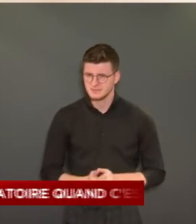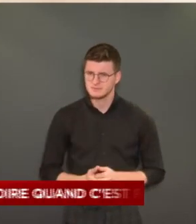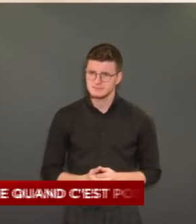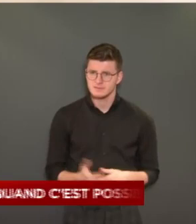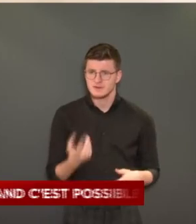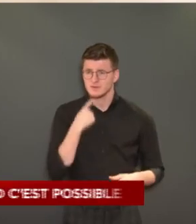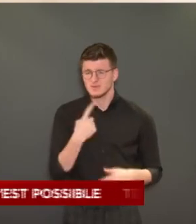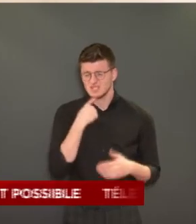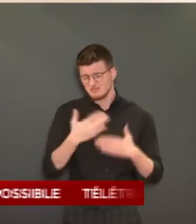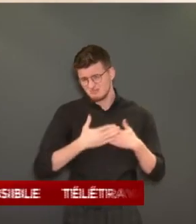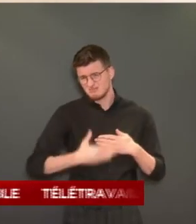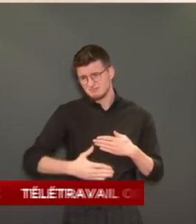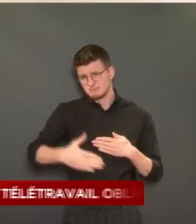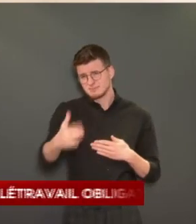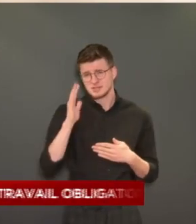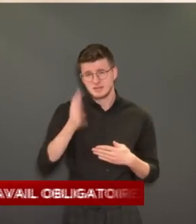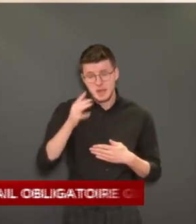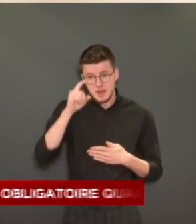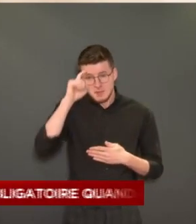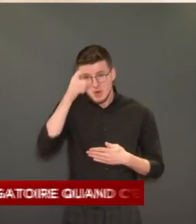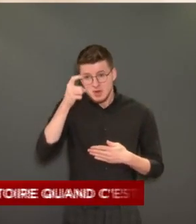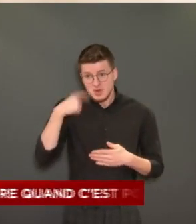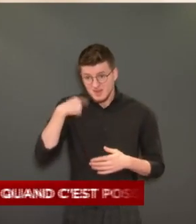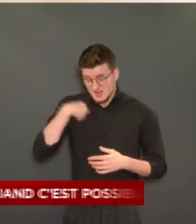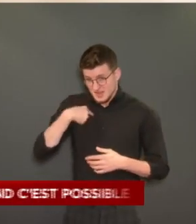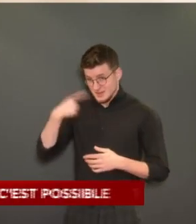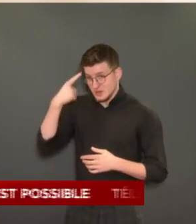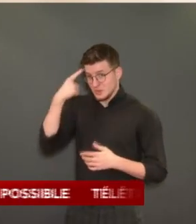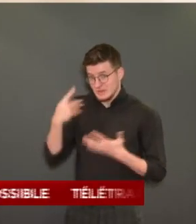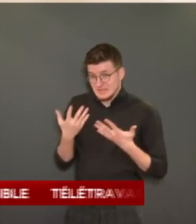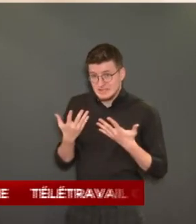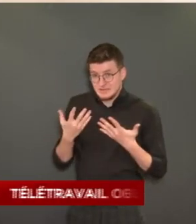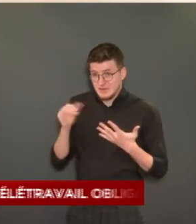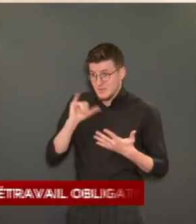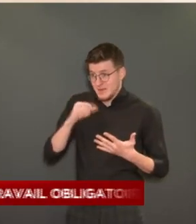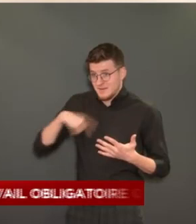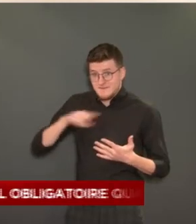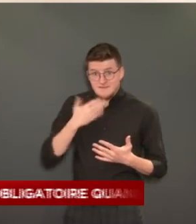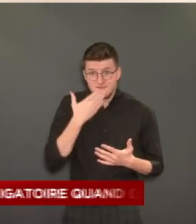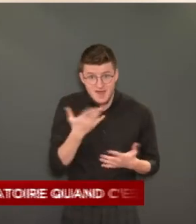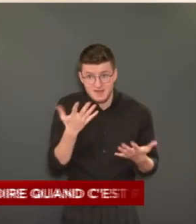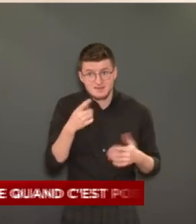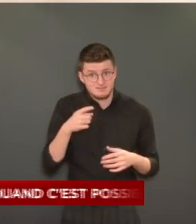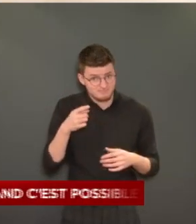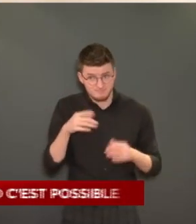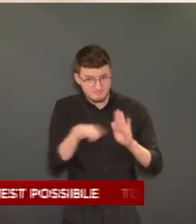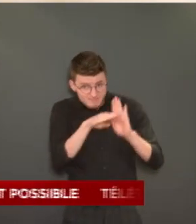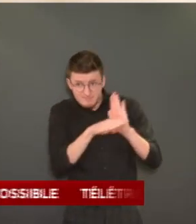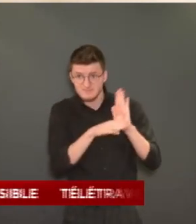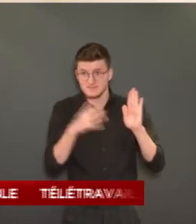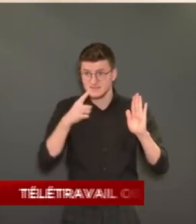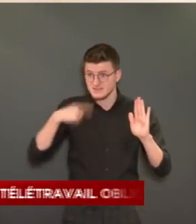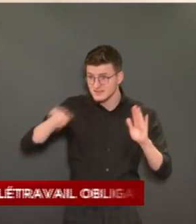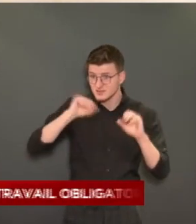dure. Dans les semaines qui viennent, nous aurons des semaines particulièrement difficiles et je me rends compte que ce que nous exigeons